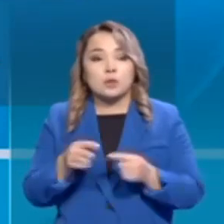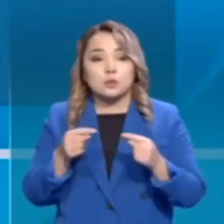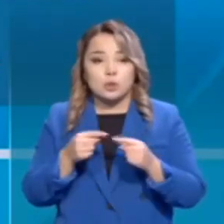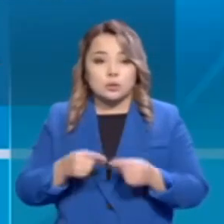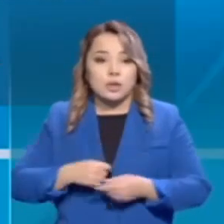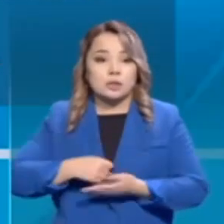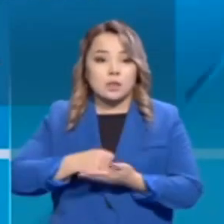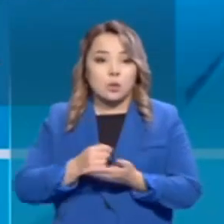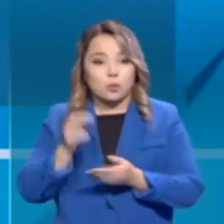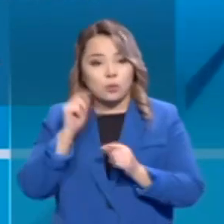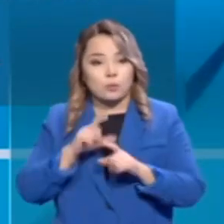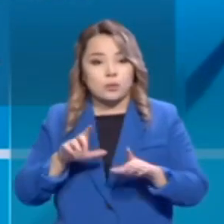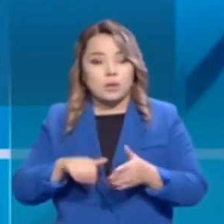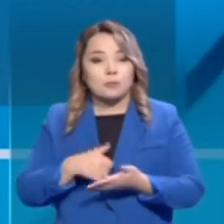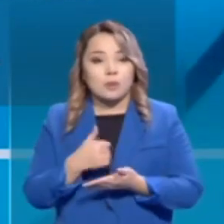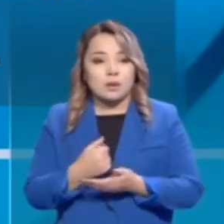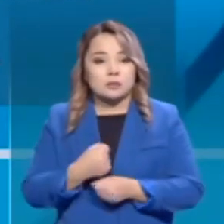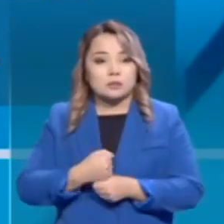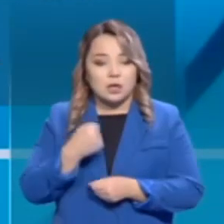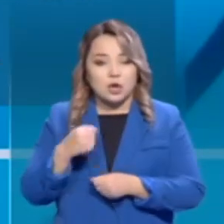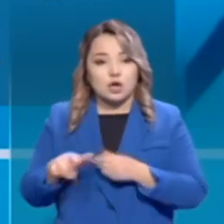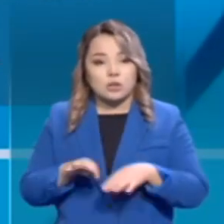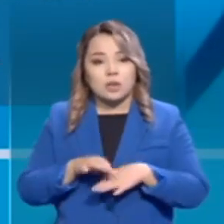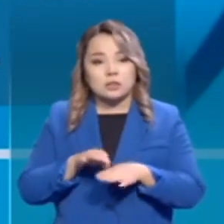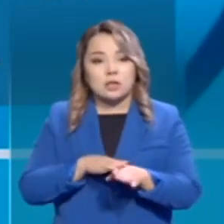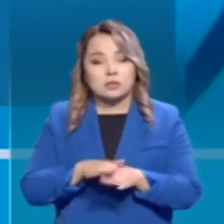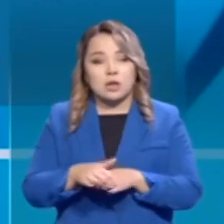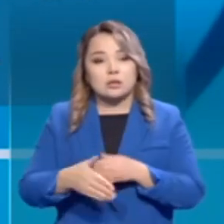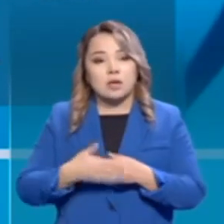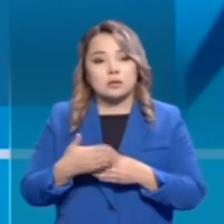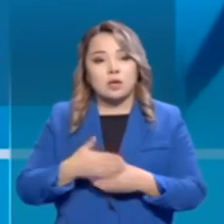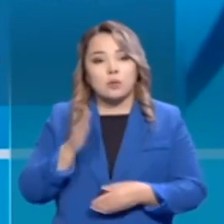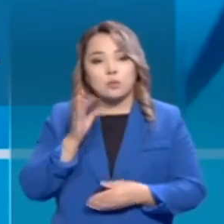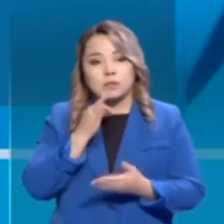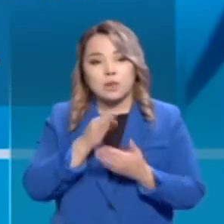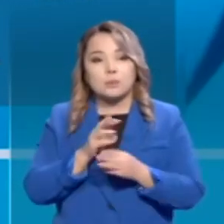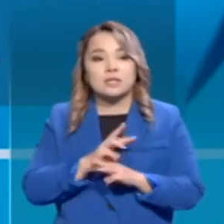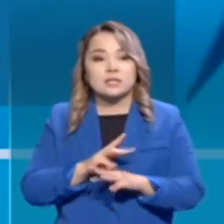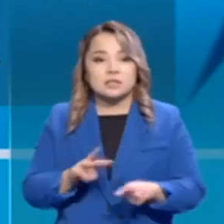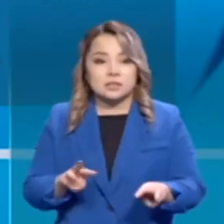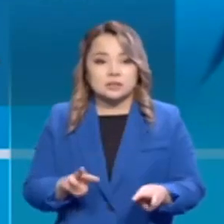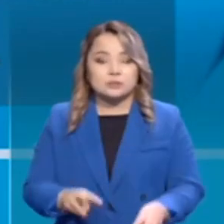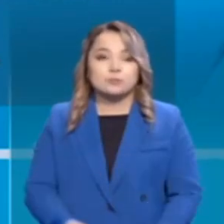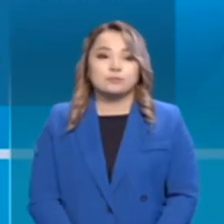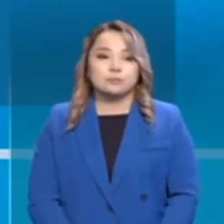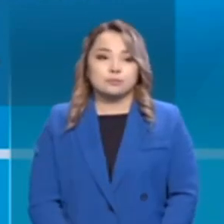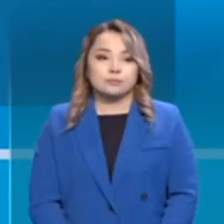расталса, оқу орны басшылығына қатаң шаралар қолданамыз, деді министр.